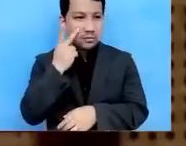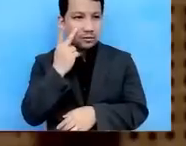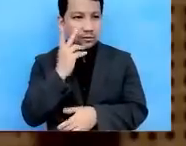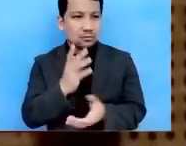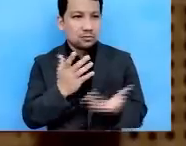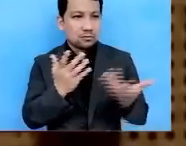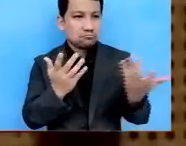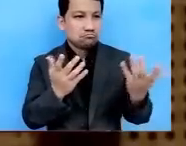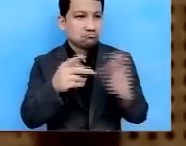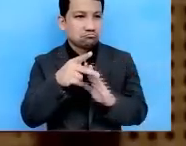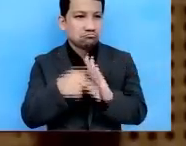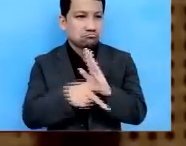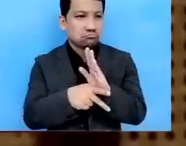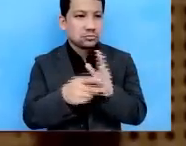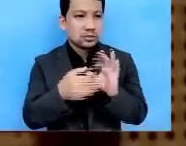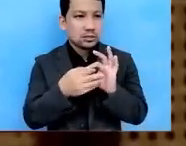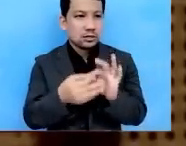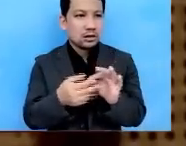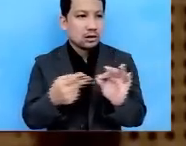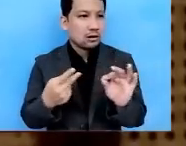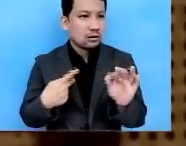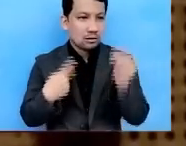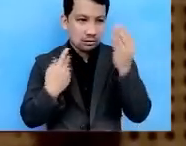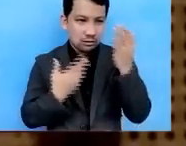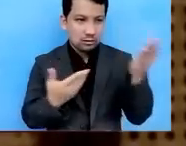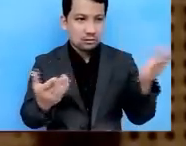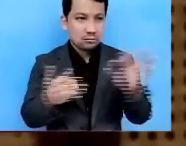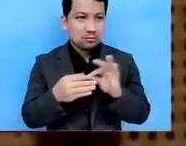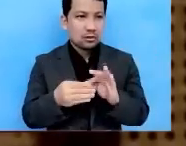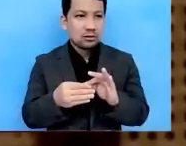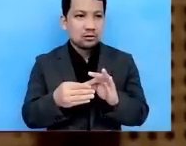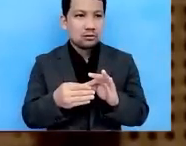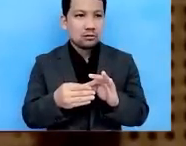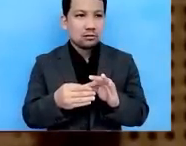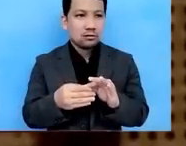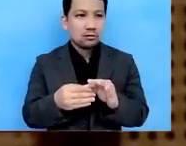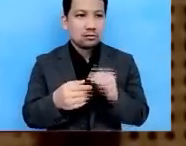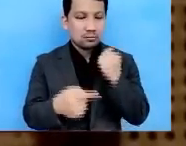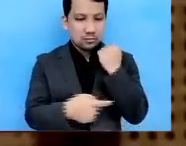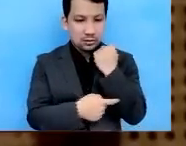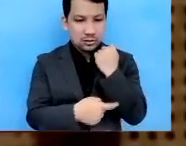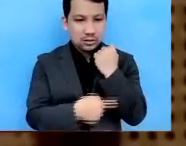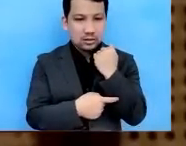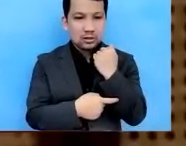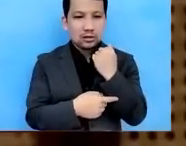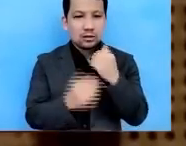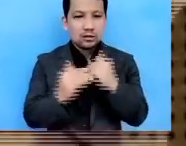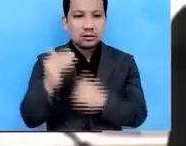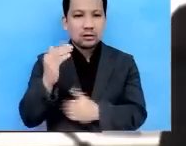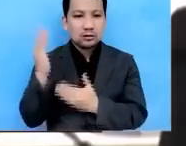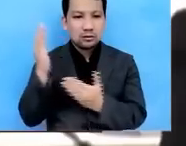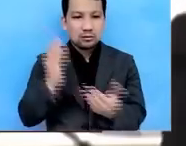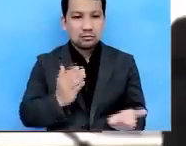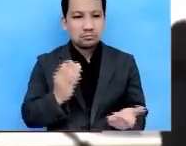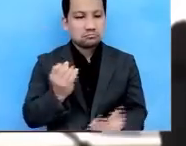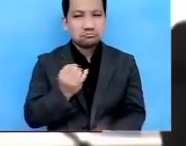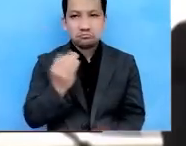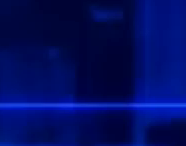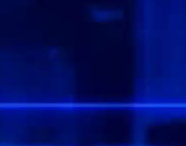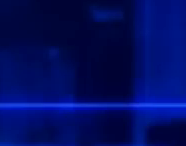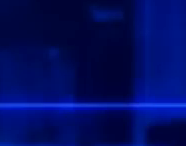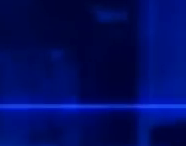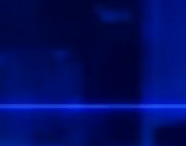mechanism where those who have succumbed to temptation must be brought to account.